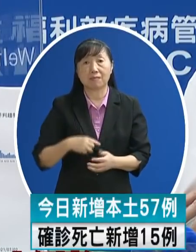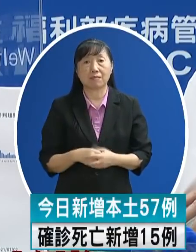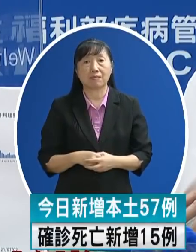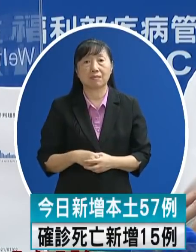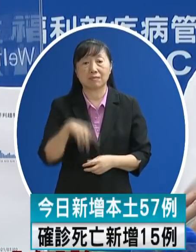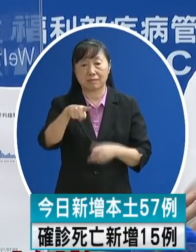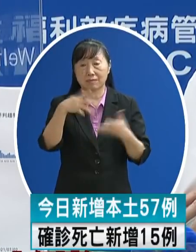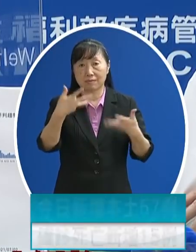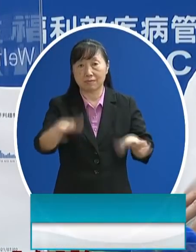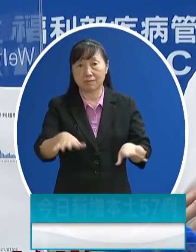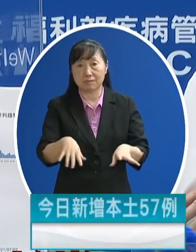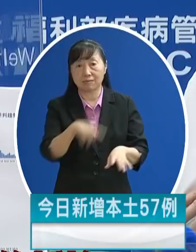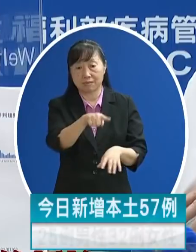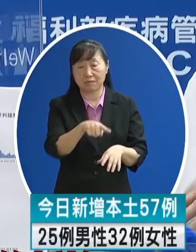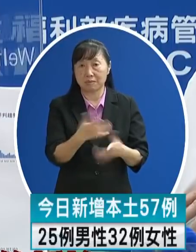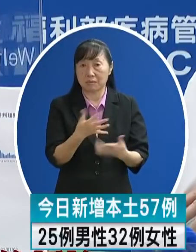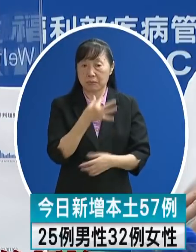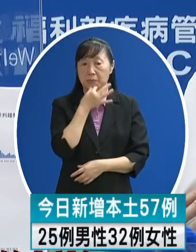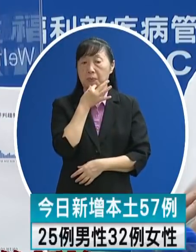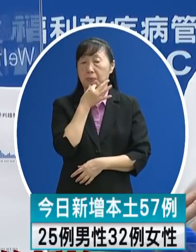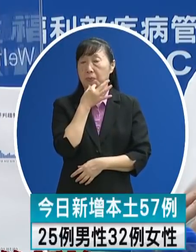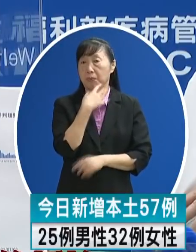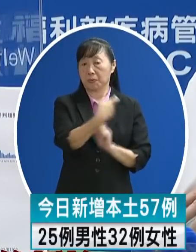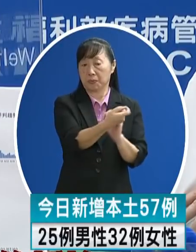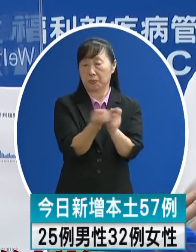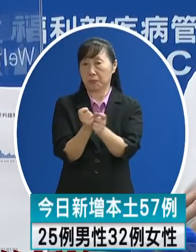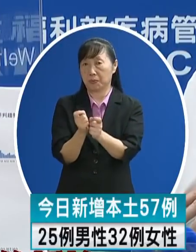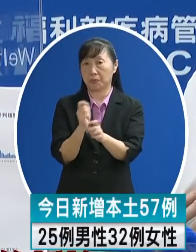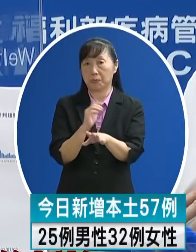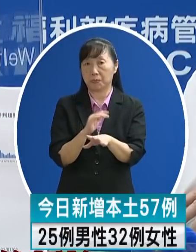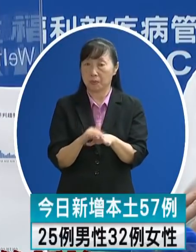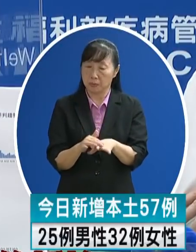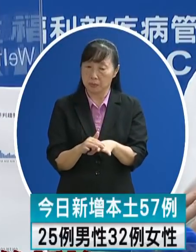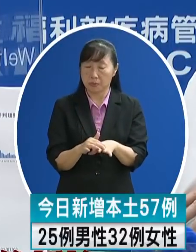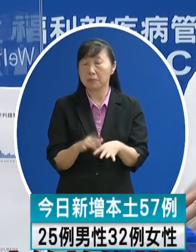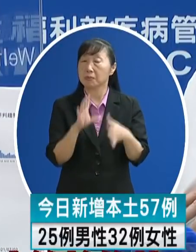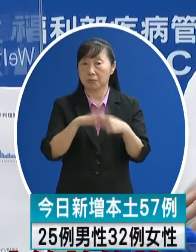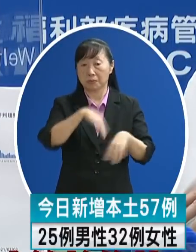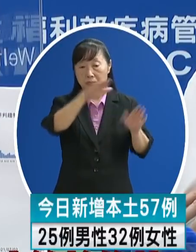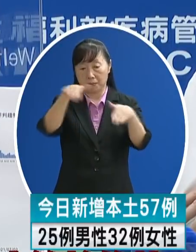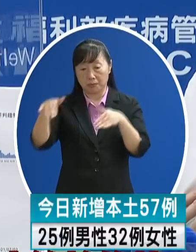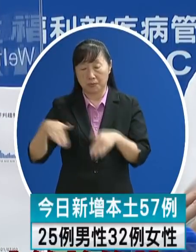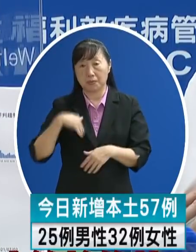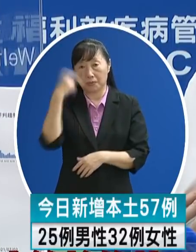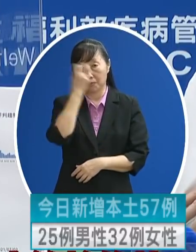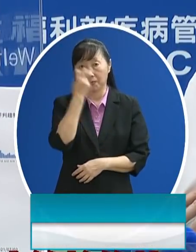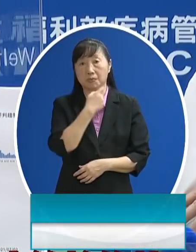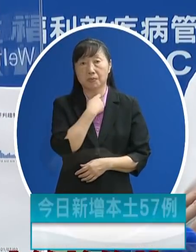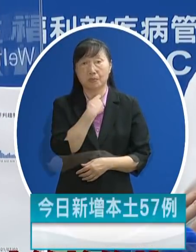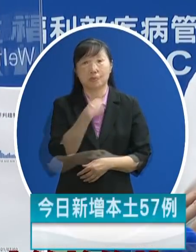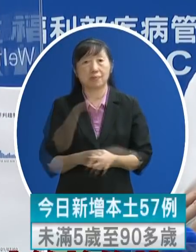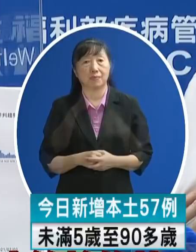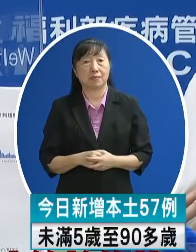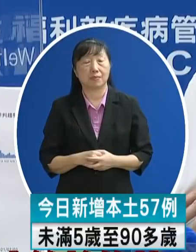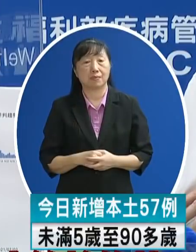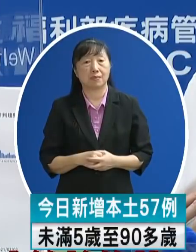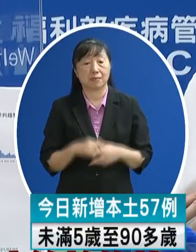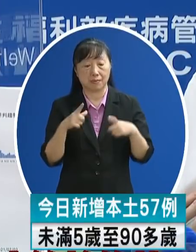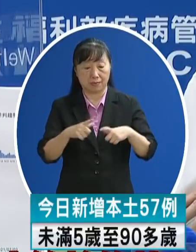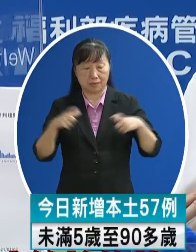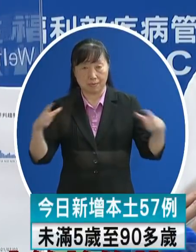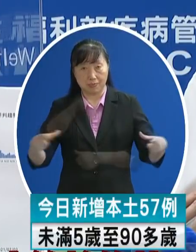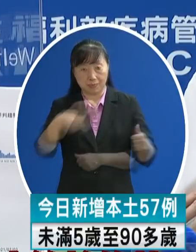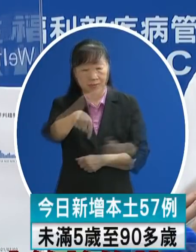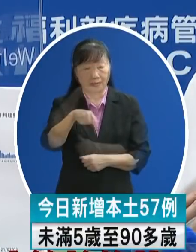一个病例数，那周边应该要再持续的裁剪，所以在环南市场设一个扩大